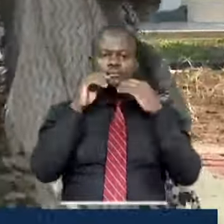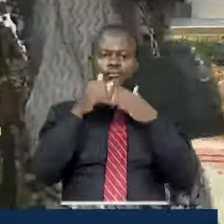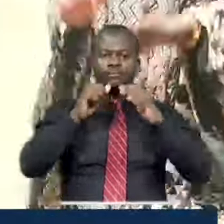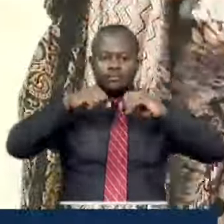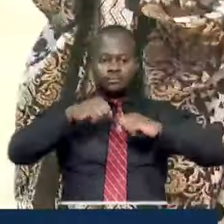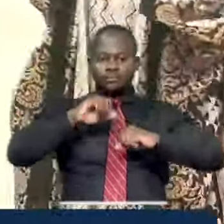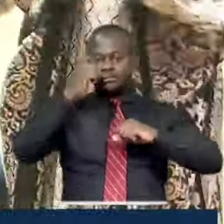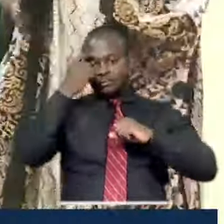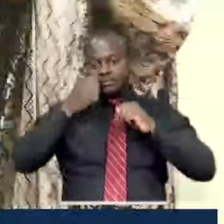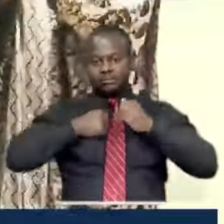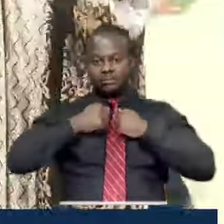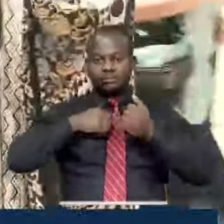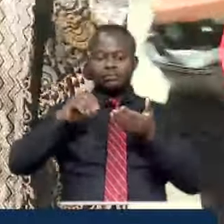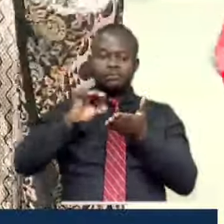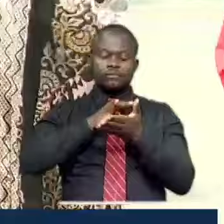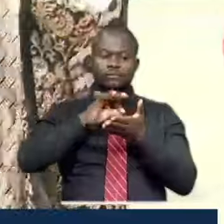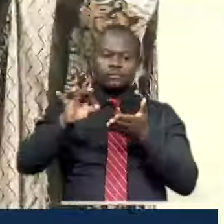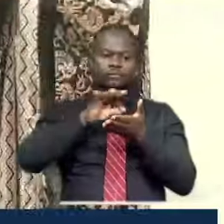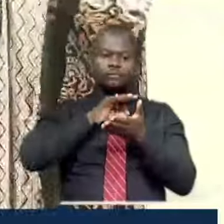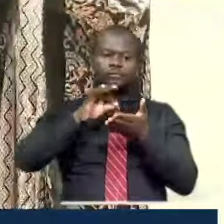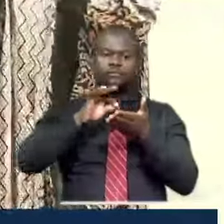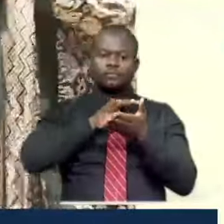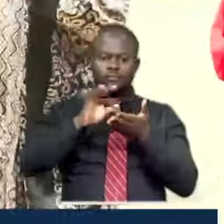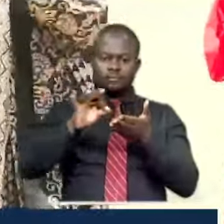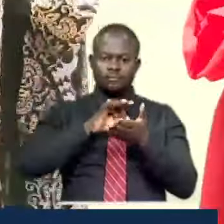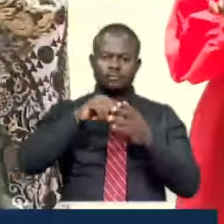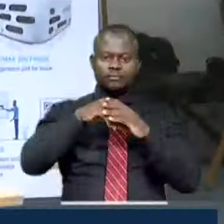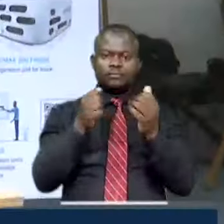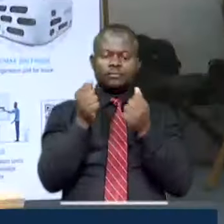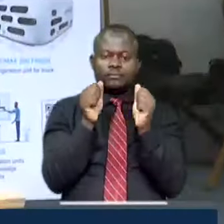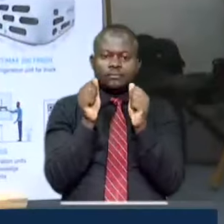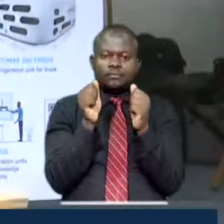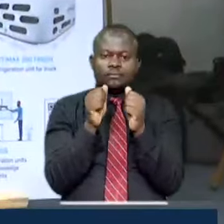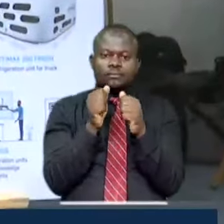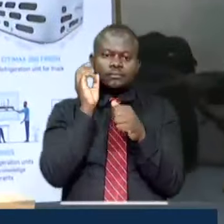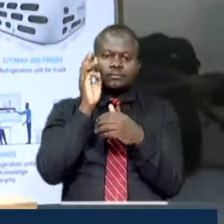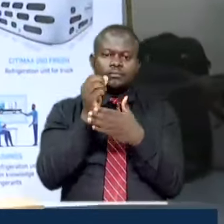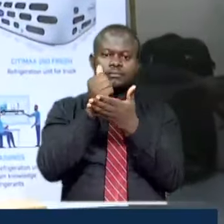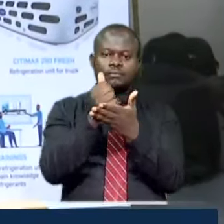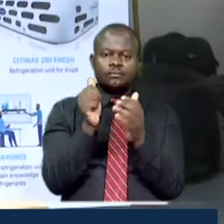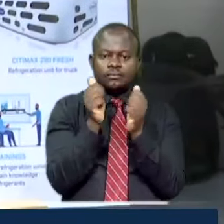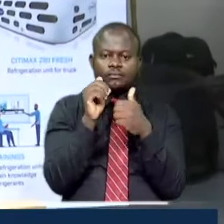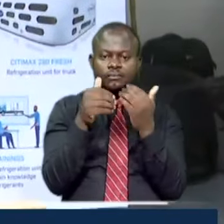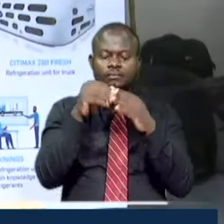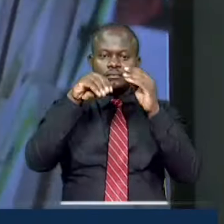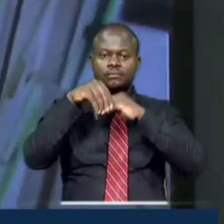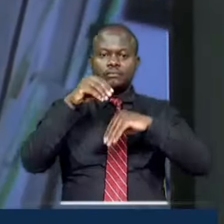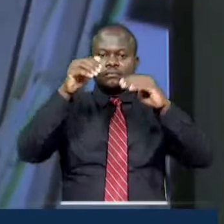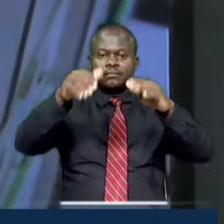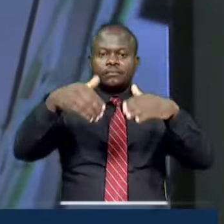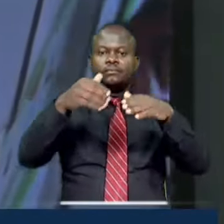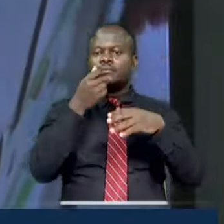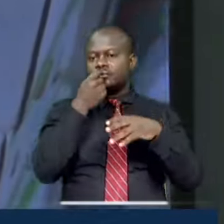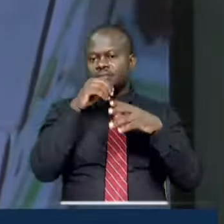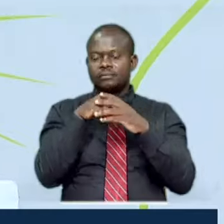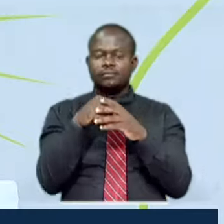Leta y'u Rwanda yasinyanye n'ikigo Kariya Transcold akuyemo imodoka zikonjesha zizafasha mu gukonjesha umusaruro w'ubuhinzi, imiti n'inkingo